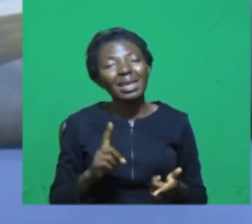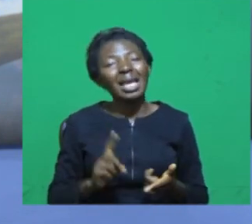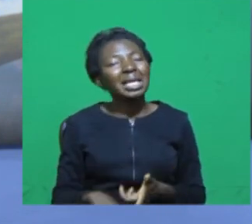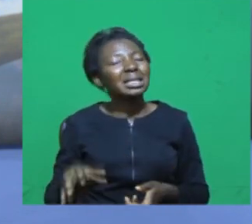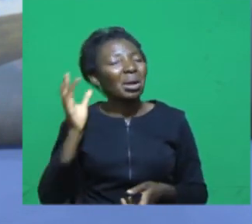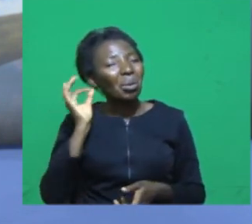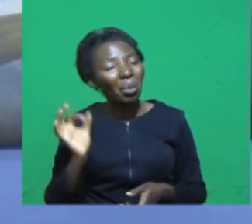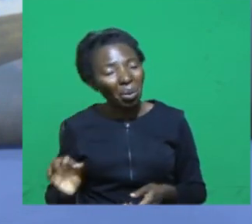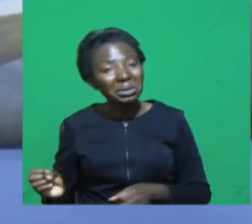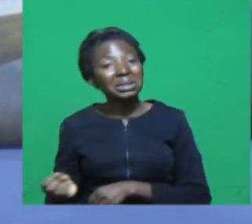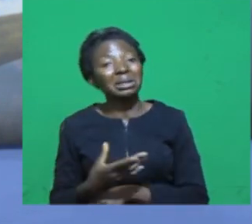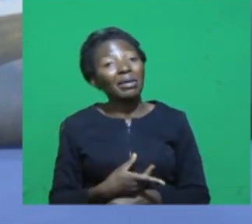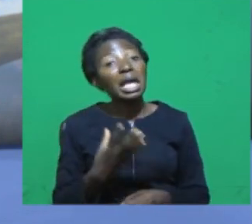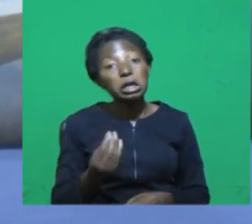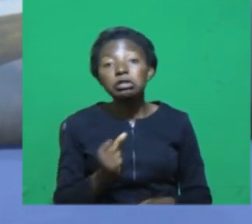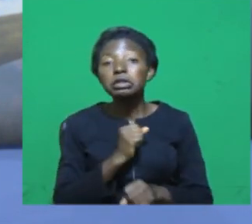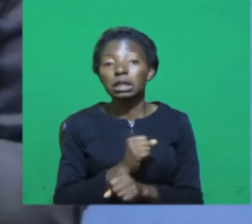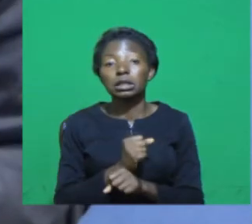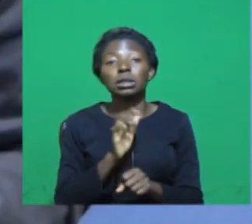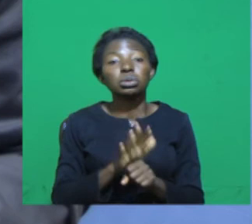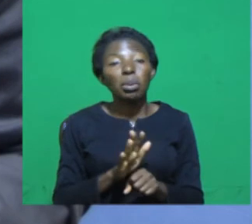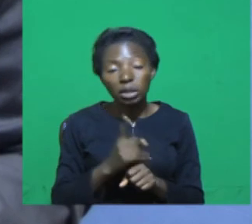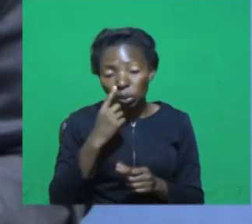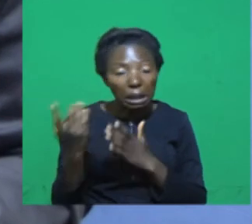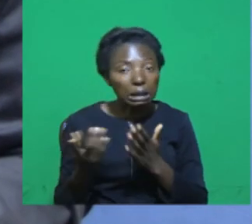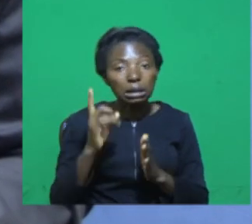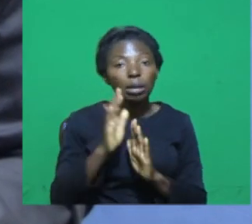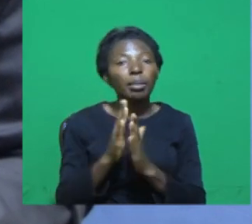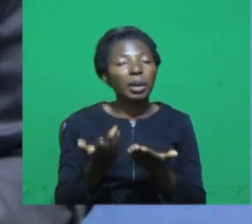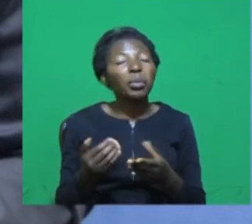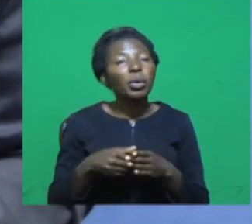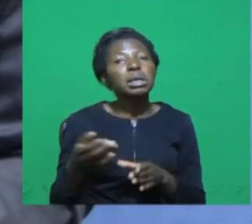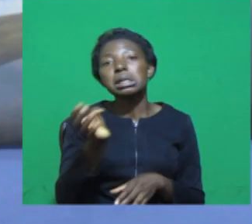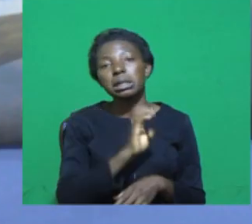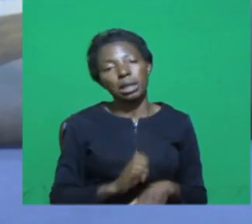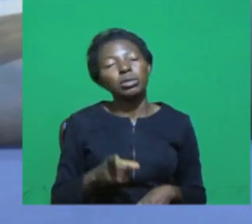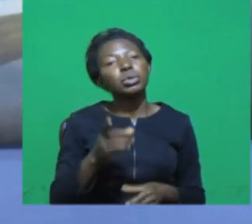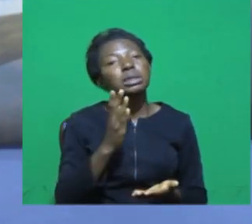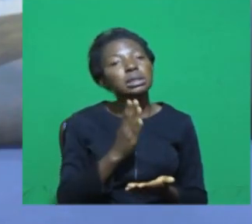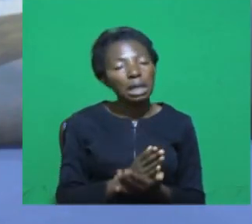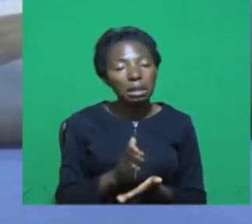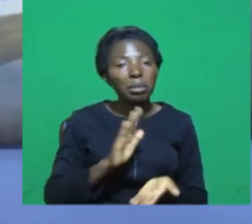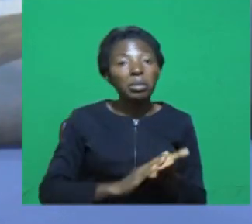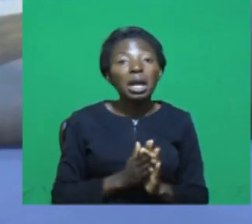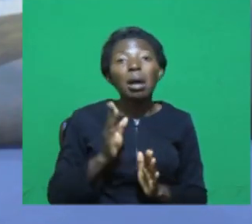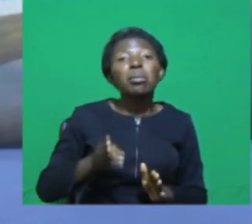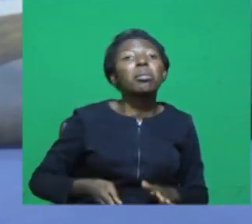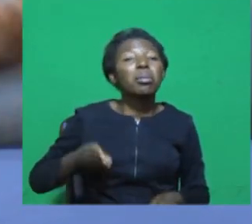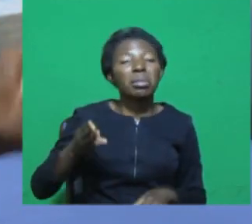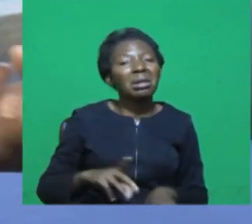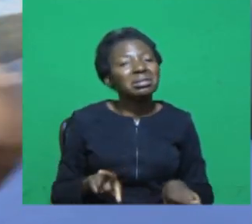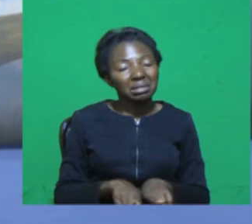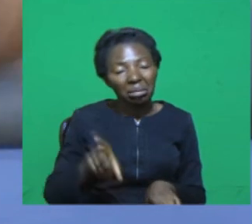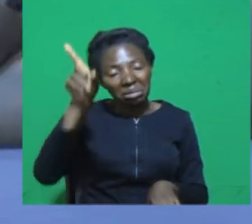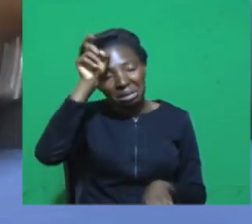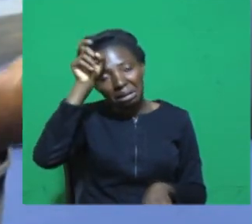nemaparera. Dambudziko razviri kuburitsa tichidzidza Bhaibheri, unopedzisira pashoma nepashoma uchikweverwa kukarekta